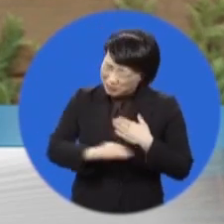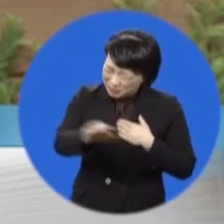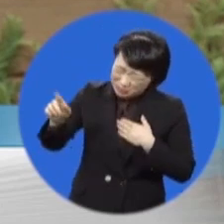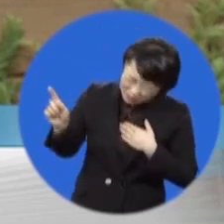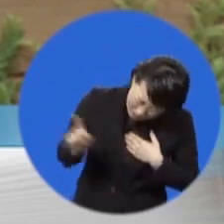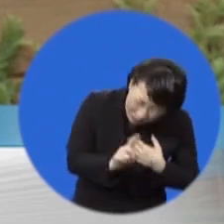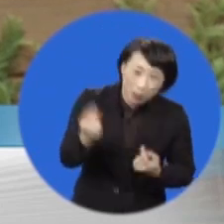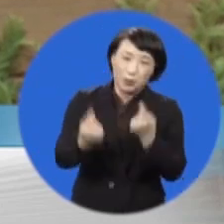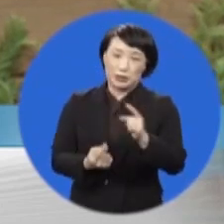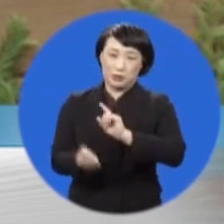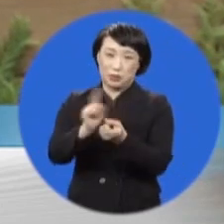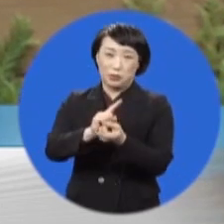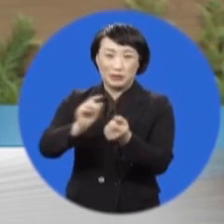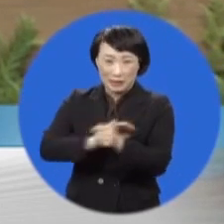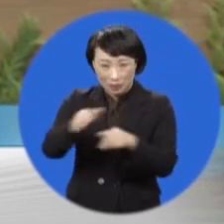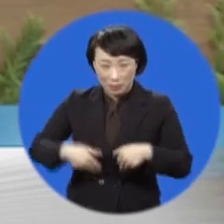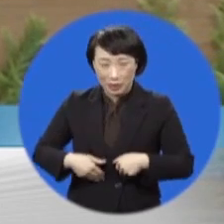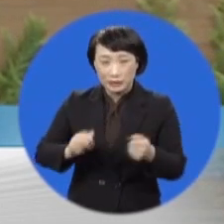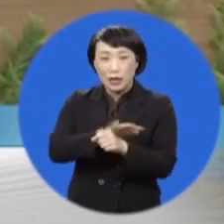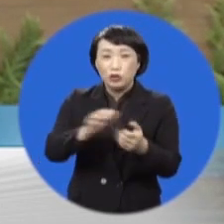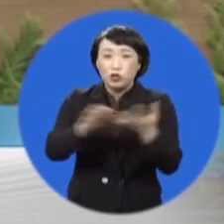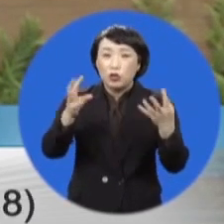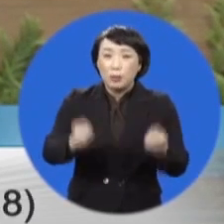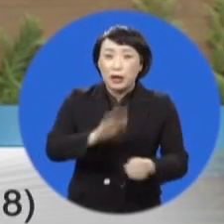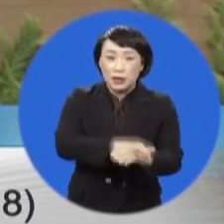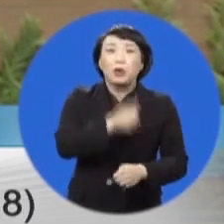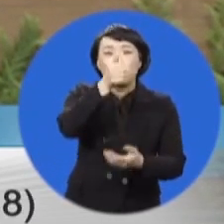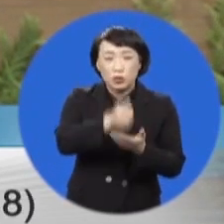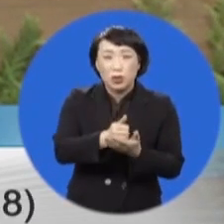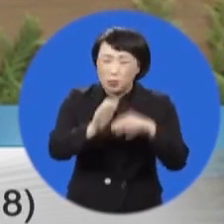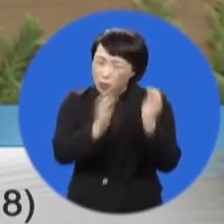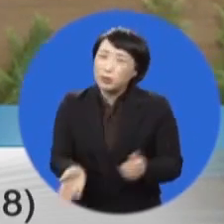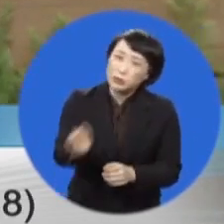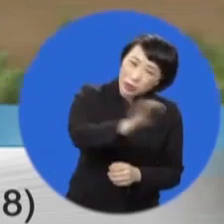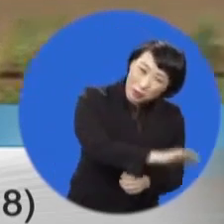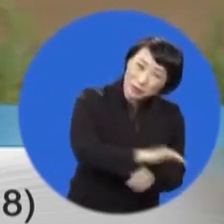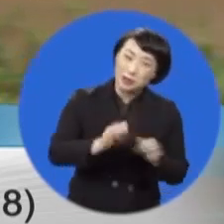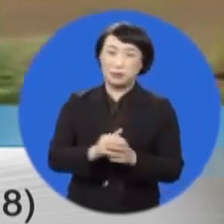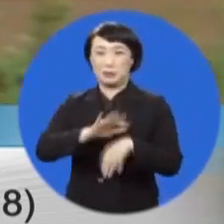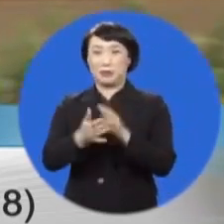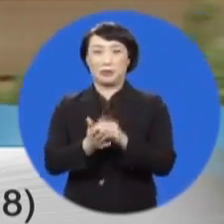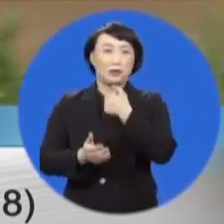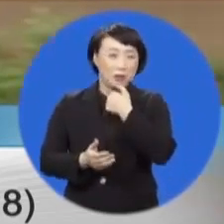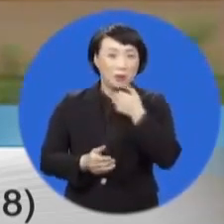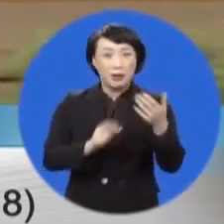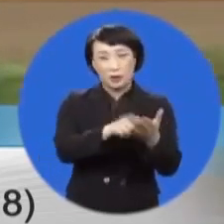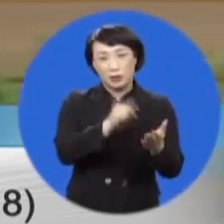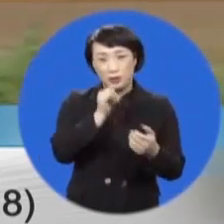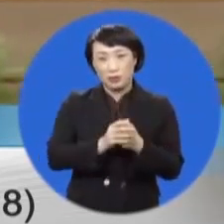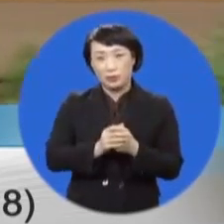사랑할 진이 사랑하는 허 단 1골을 돕는 이다 예 놈아 3 뭐라고 했어요